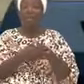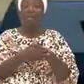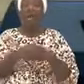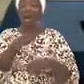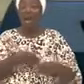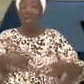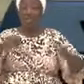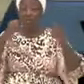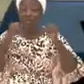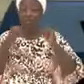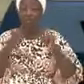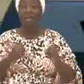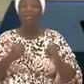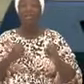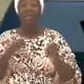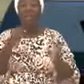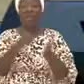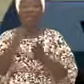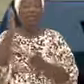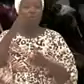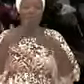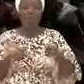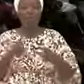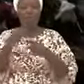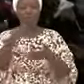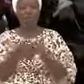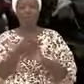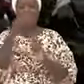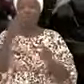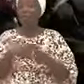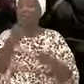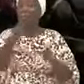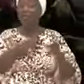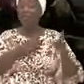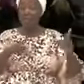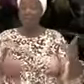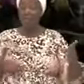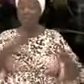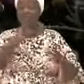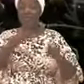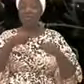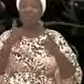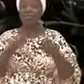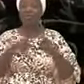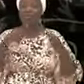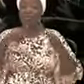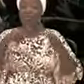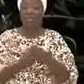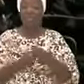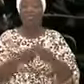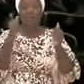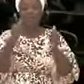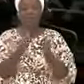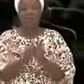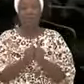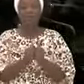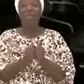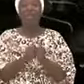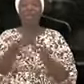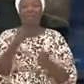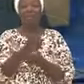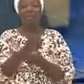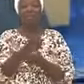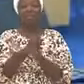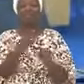force ça va t'arriver le seigneur va commencer par le salut